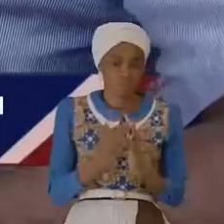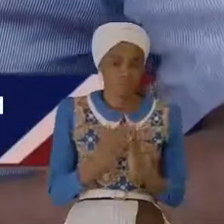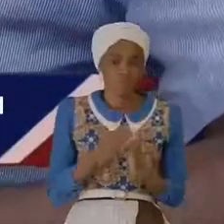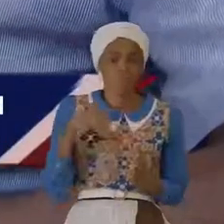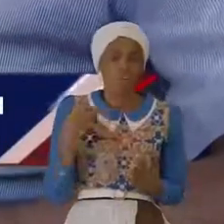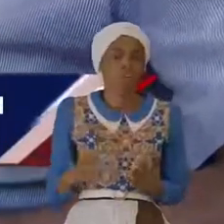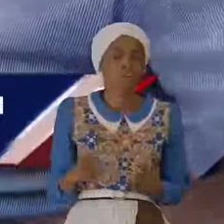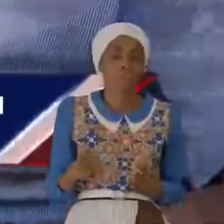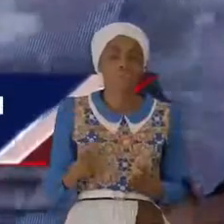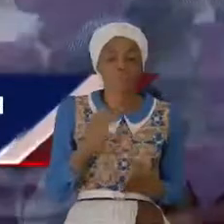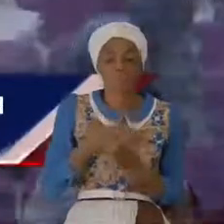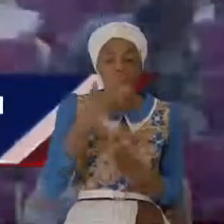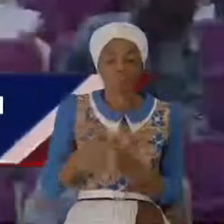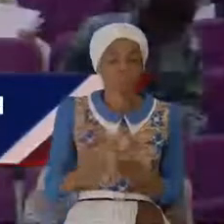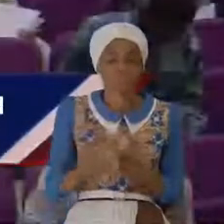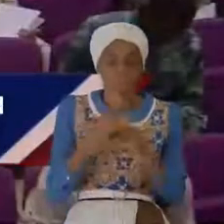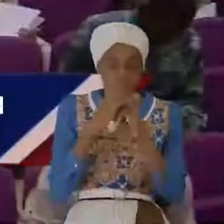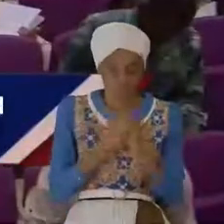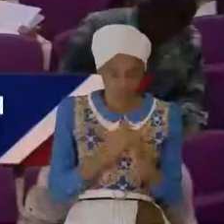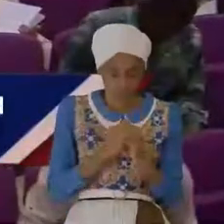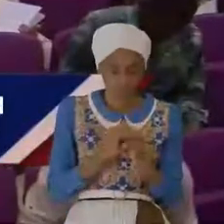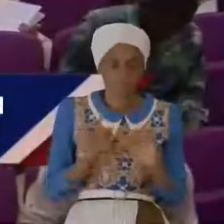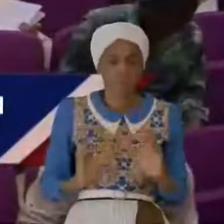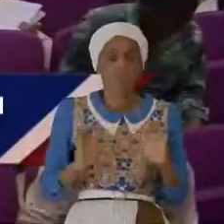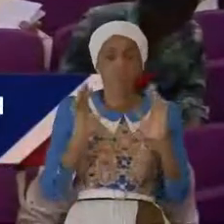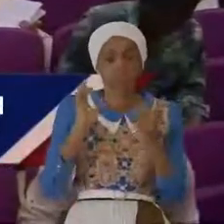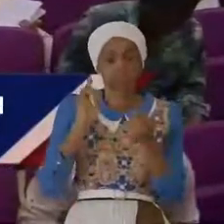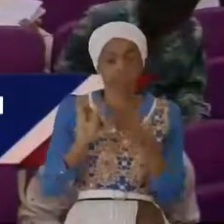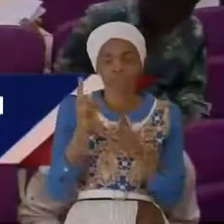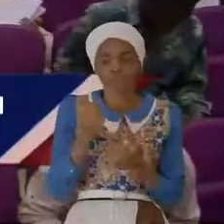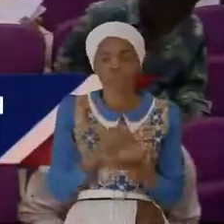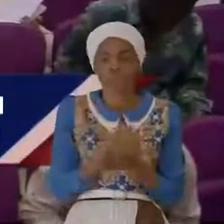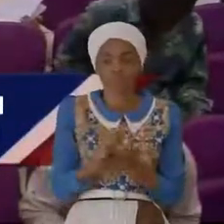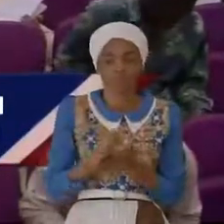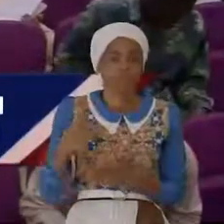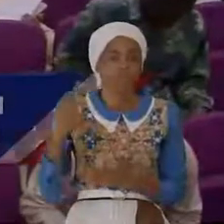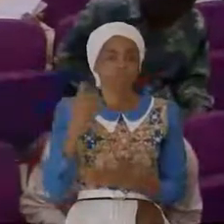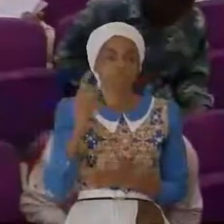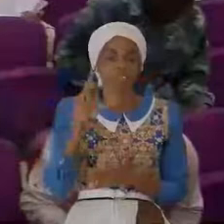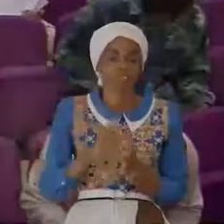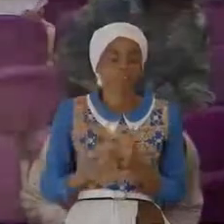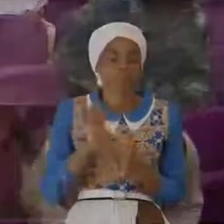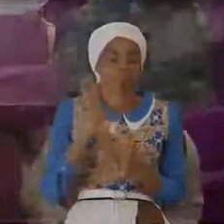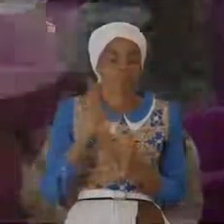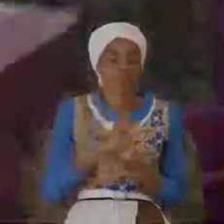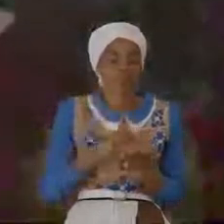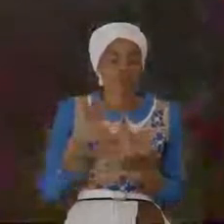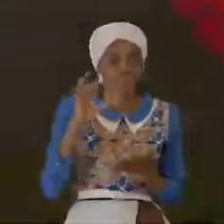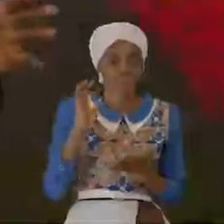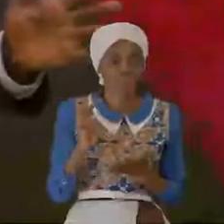totale à la vérité. Nous allons aux Galates. Galates 5, verset